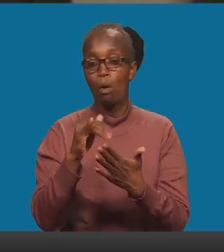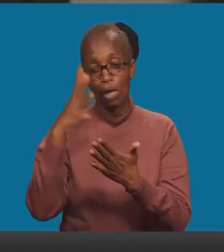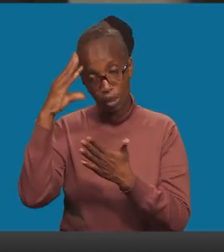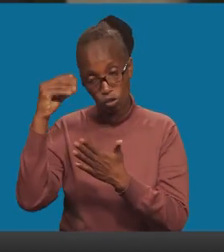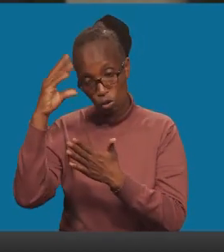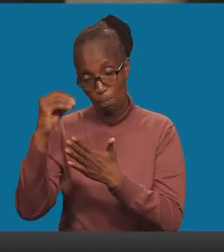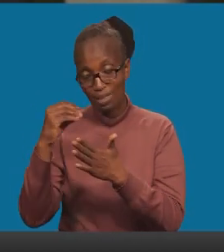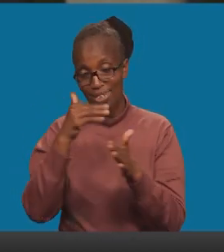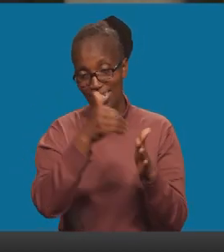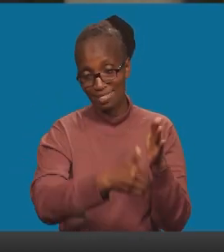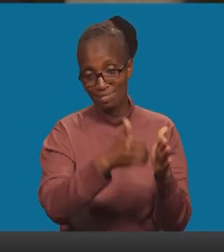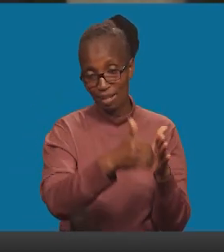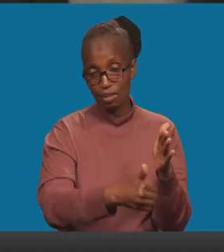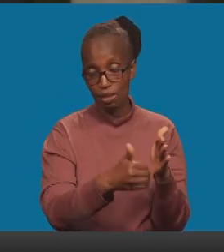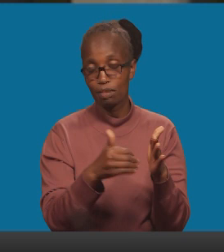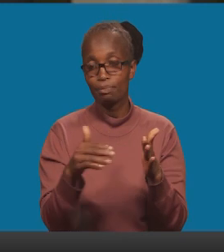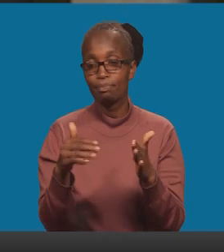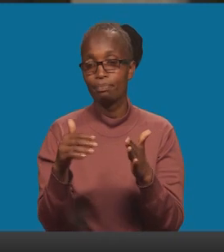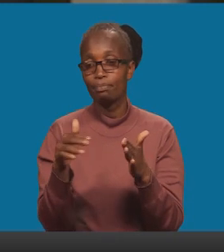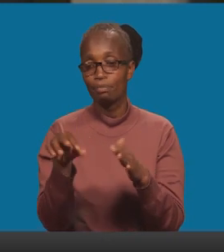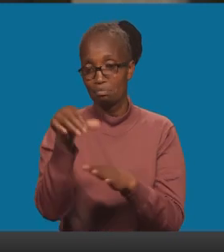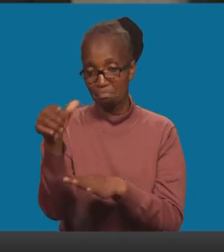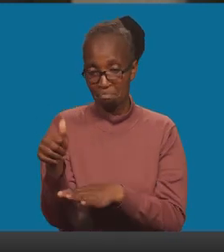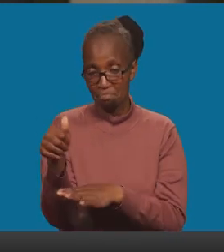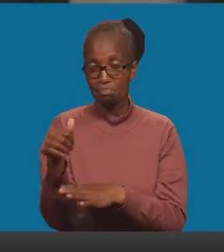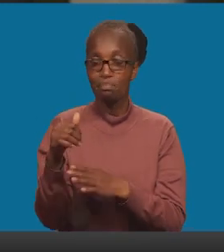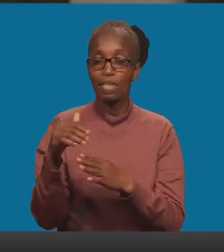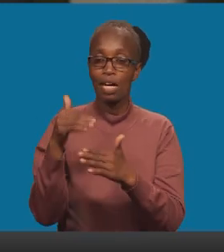Doble on the Somalia side, and also